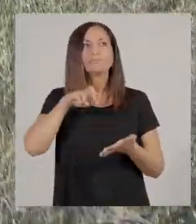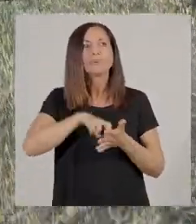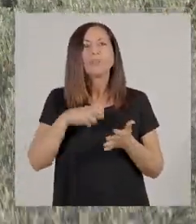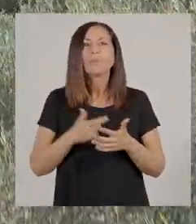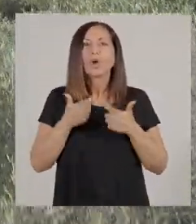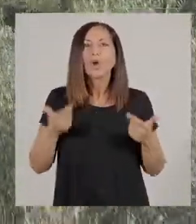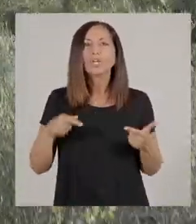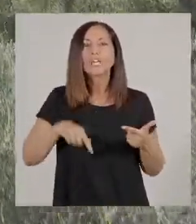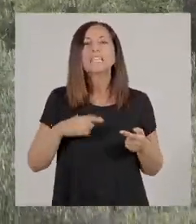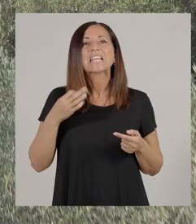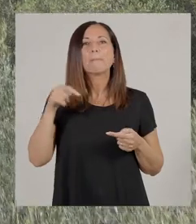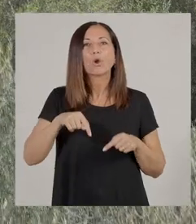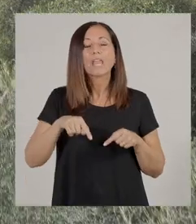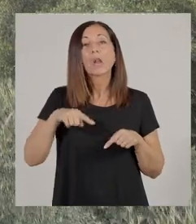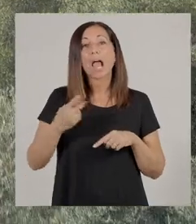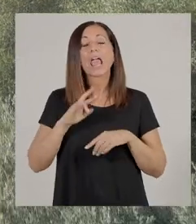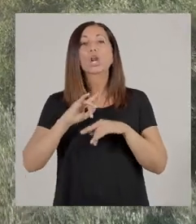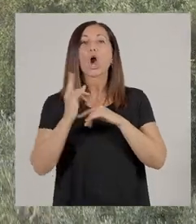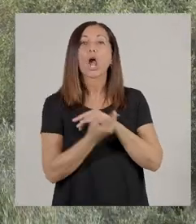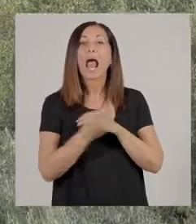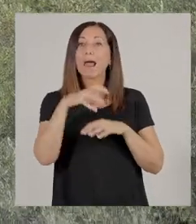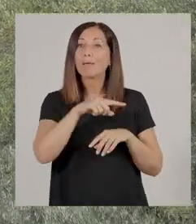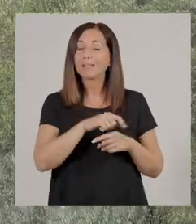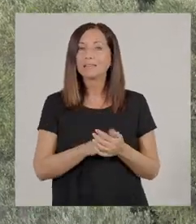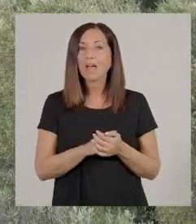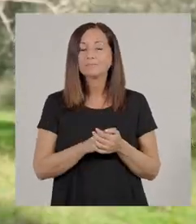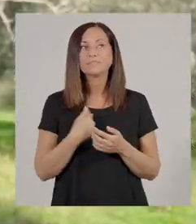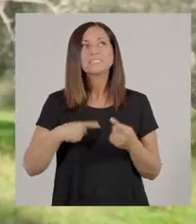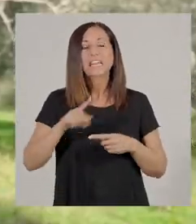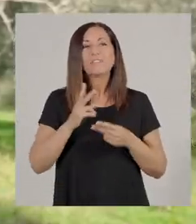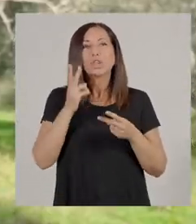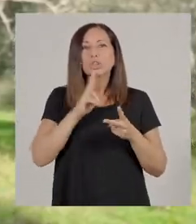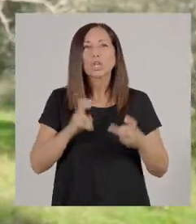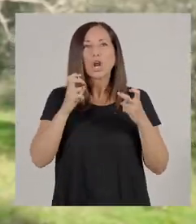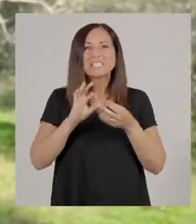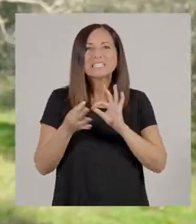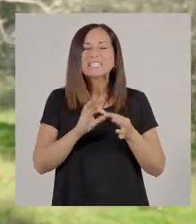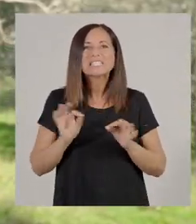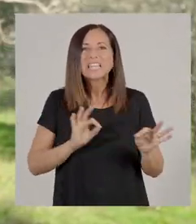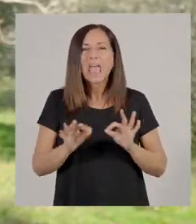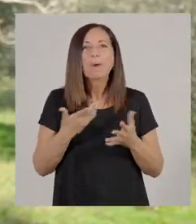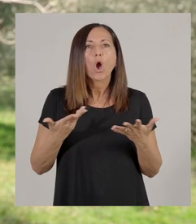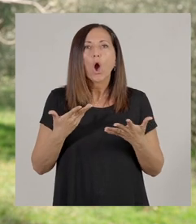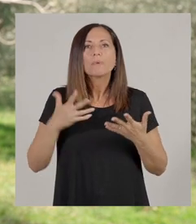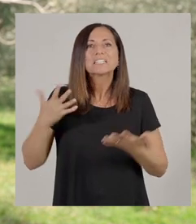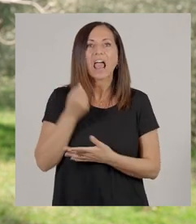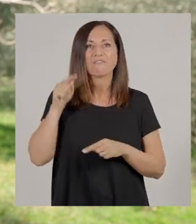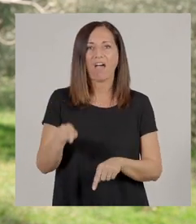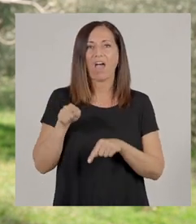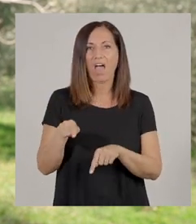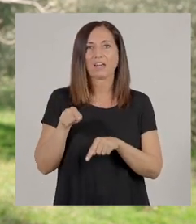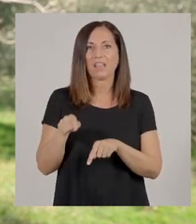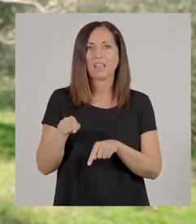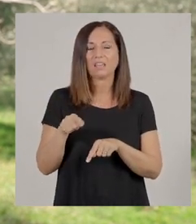problema non solo di questo di Sempronianano, ma anche di Rocca Albegna. Bisogna trovare il sistema di salvare queste olivete. Rocca